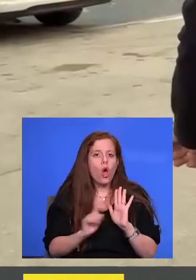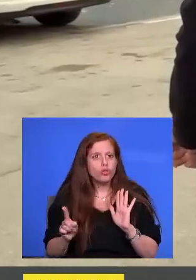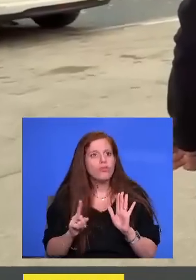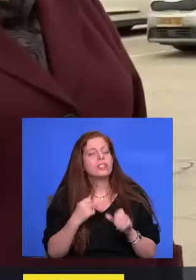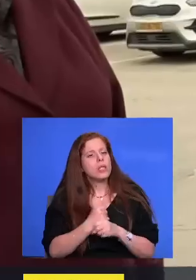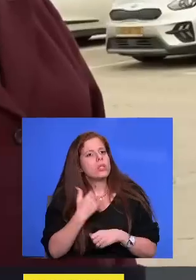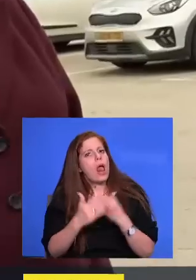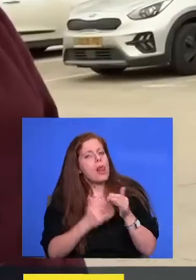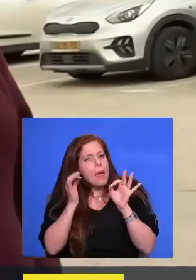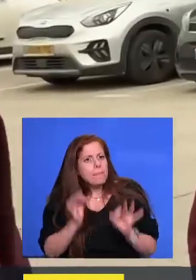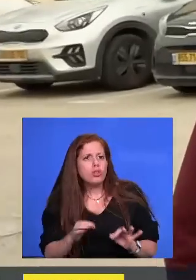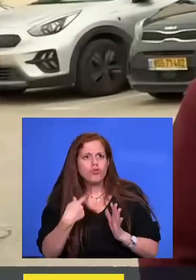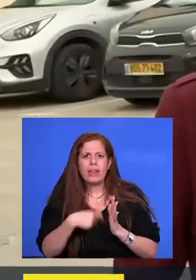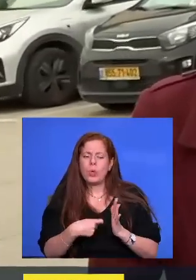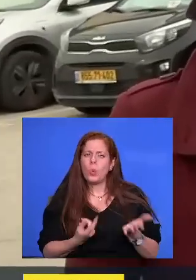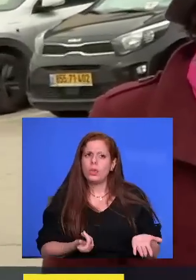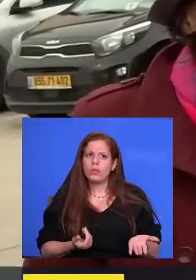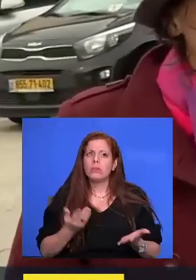של תיקון. בנינו כאן קהילה